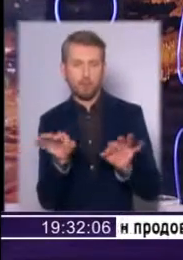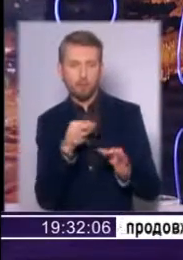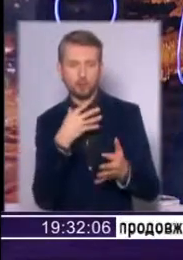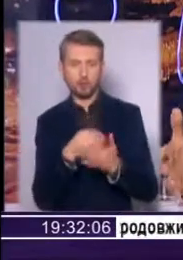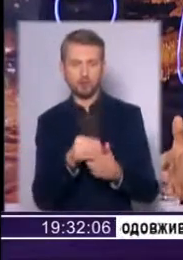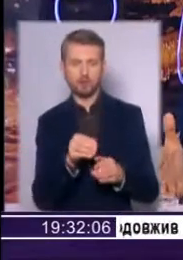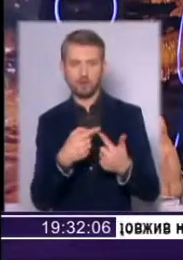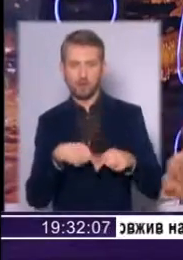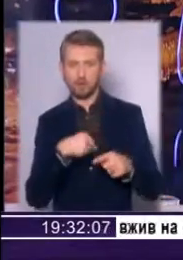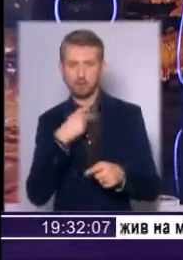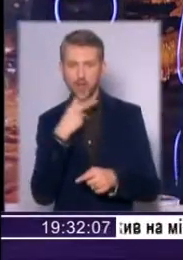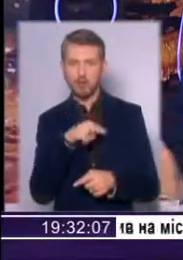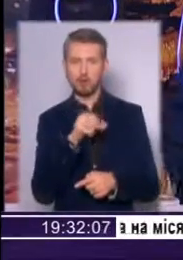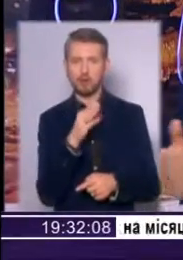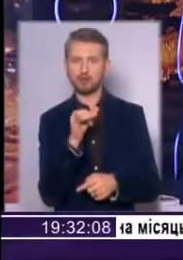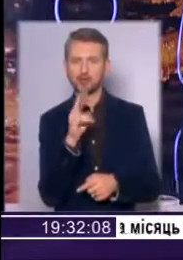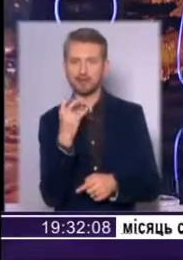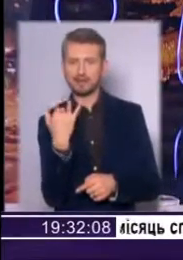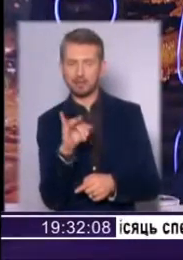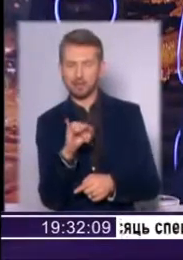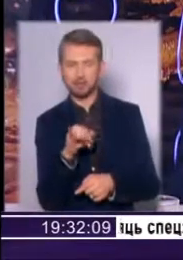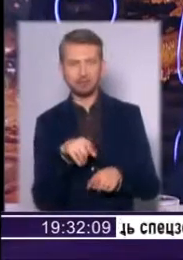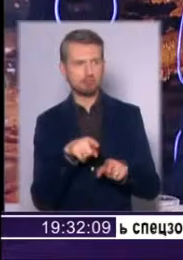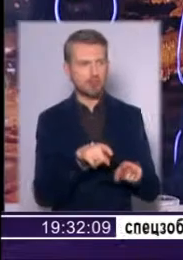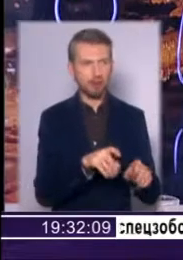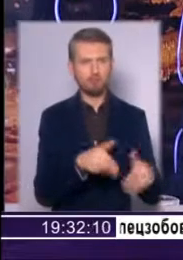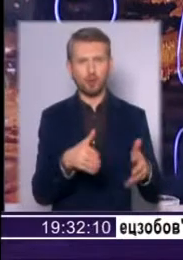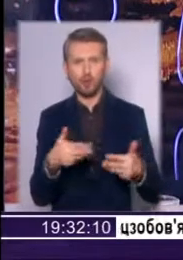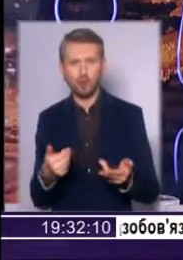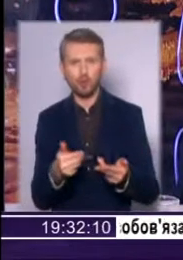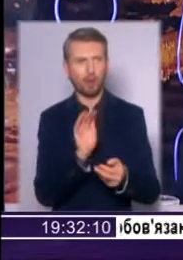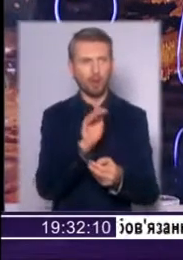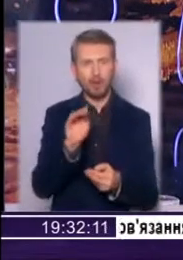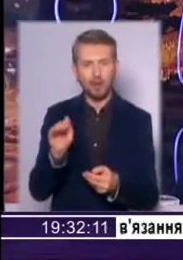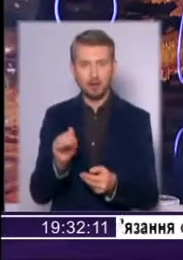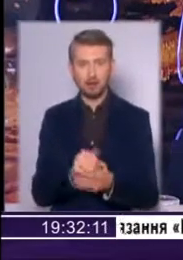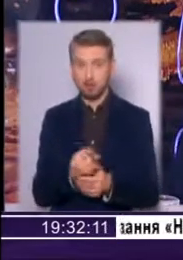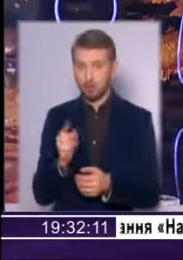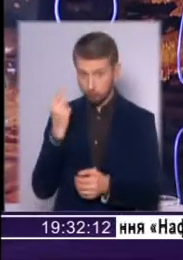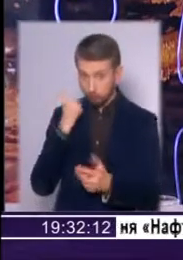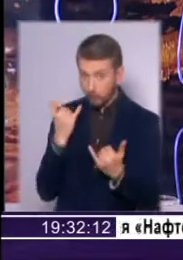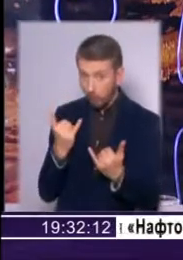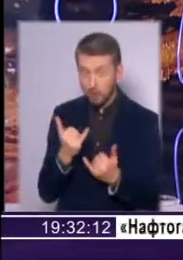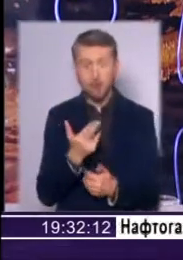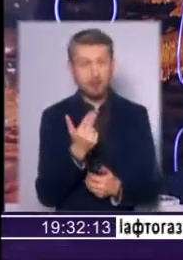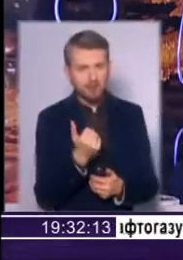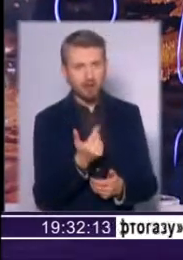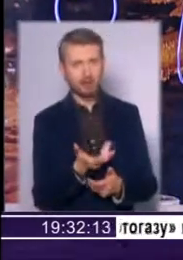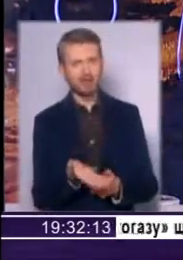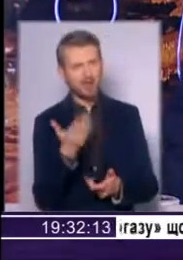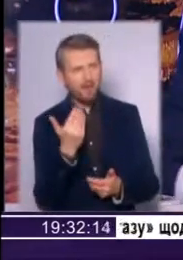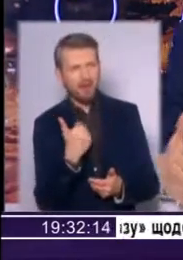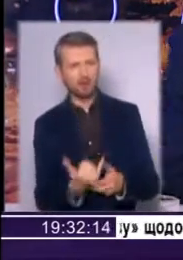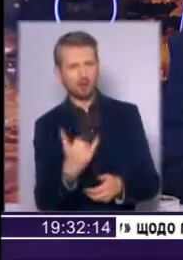що там Пашинський бігає, пропонує, там Любере Б, вступайте в Народний фронт. Це те, що ми чули сьогодні в кулуарах. Тобто до нас давайте, там